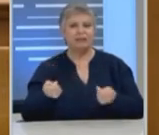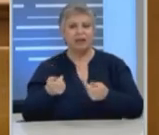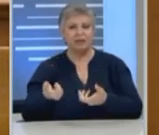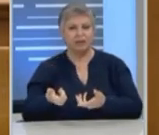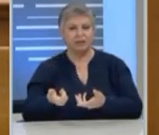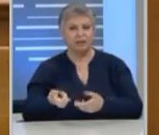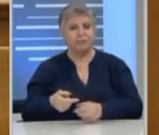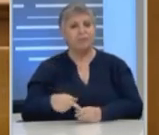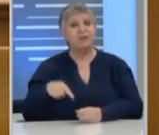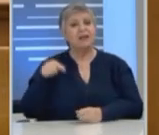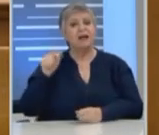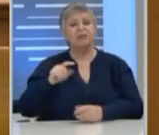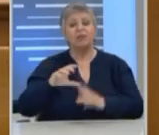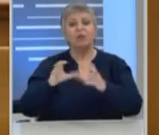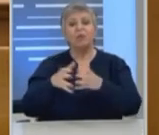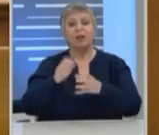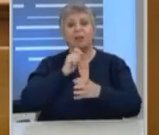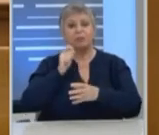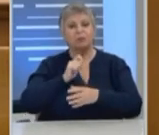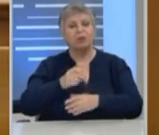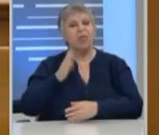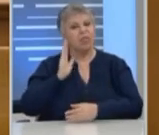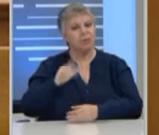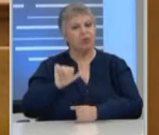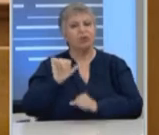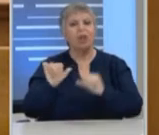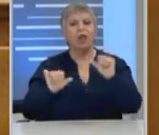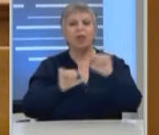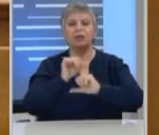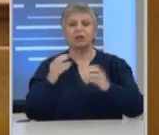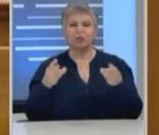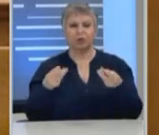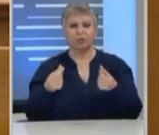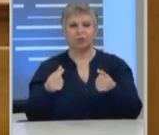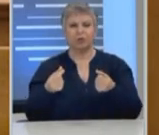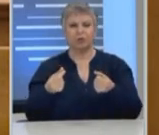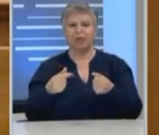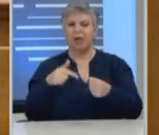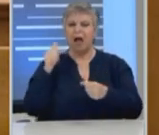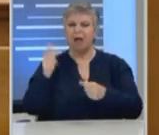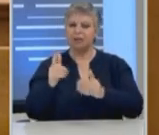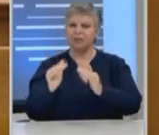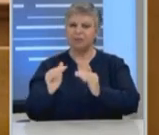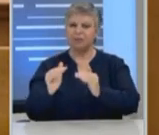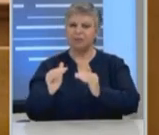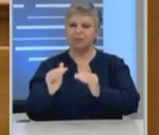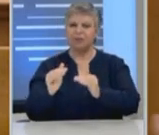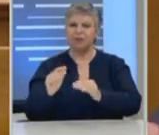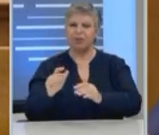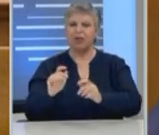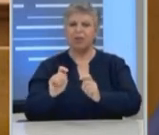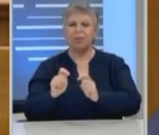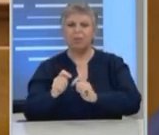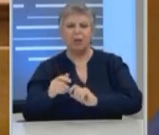παράταξή σας, να αλλάξει το αφήγημα. Και αυτή την ευκαιρία την πετάτε. Γιατί τι λέτε σήμερα στον ελληνικό